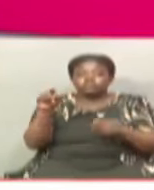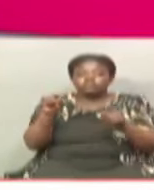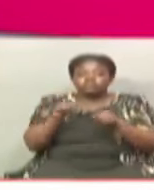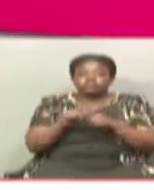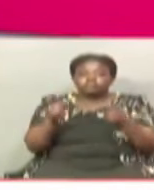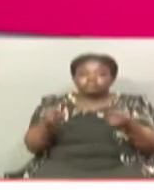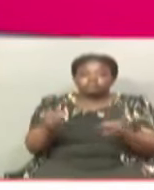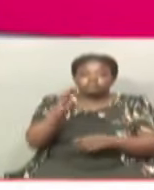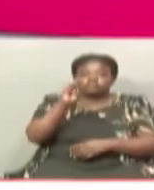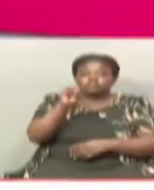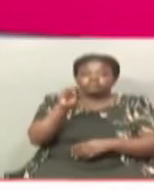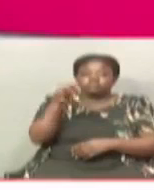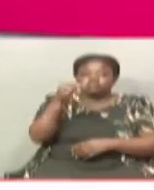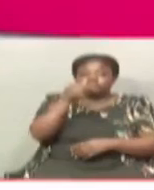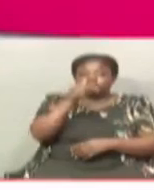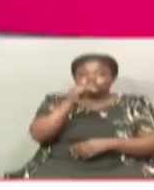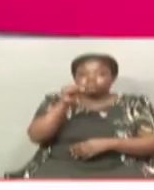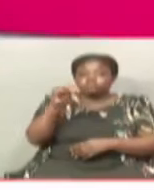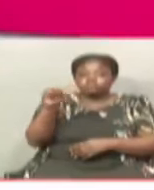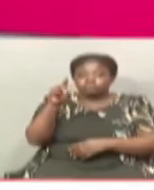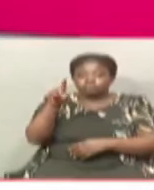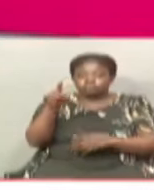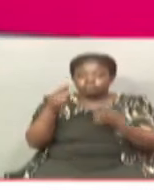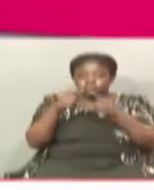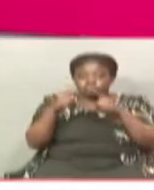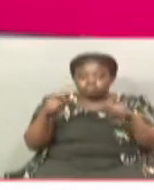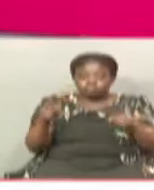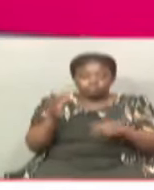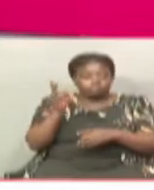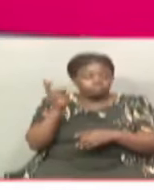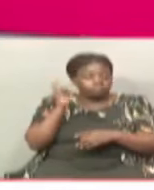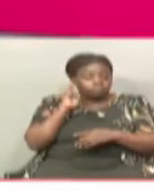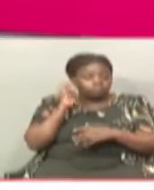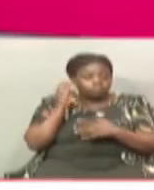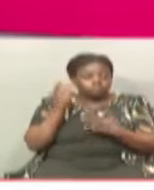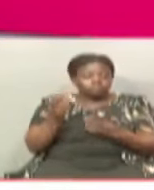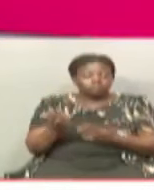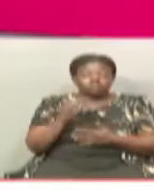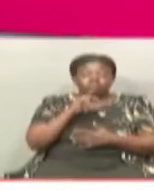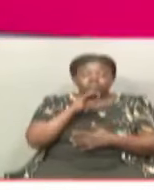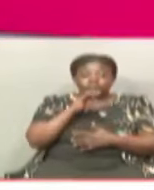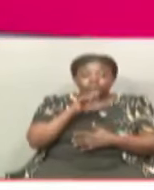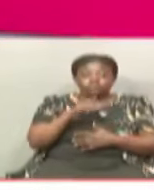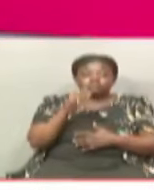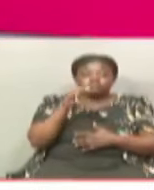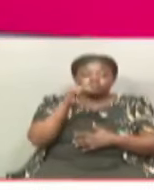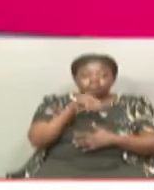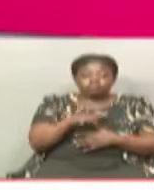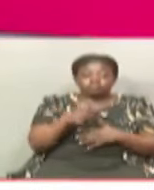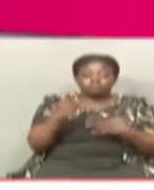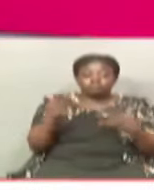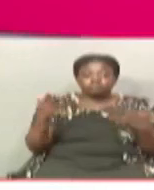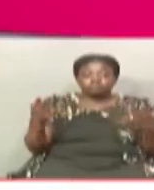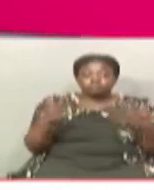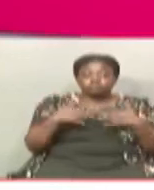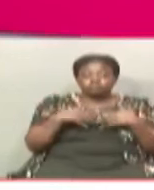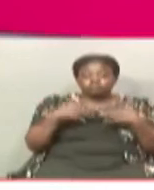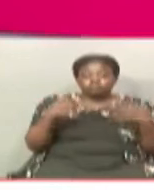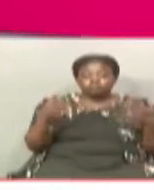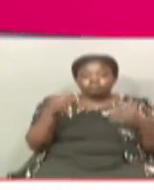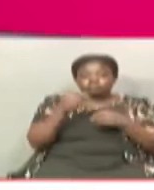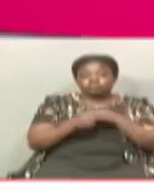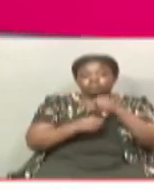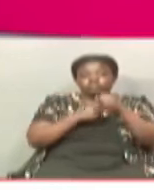Ssegirinya Mohammed bwe gugenda okutandika okuwulirwa. Okwogera bino abadde aggulawo